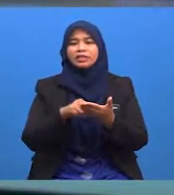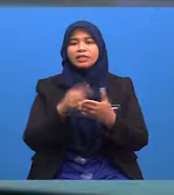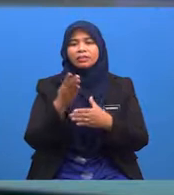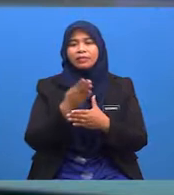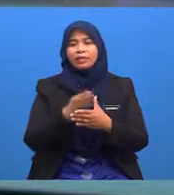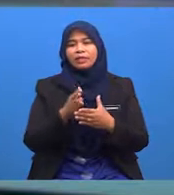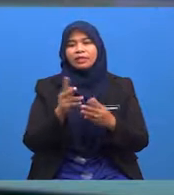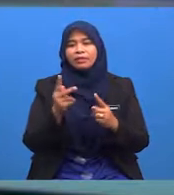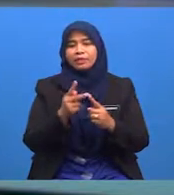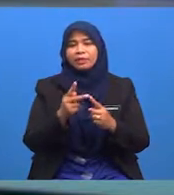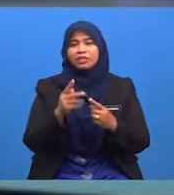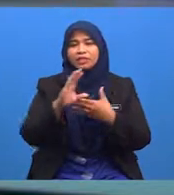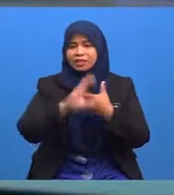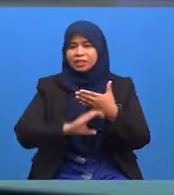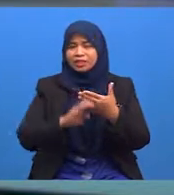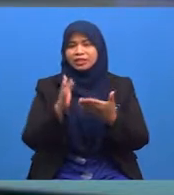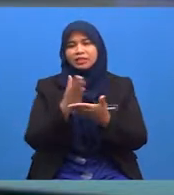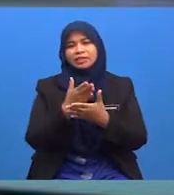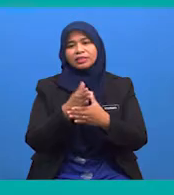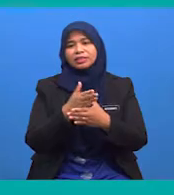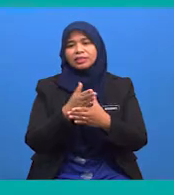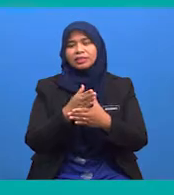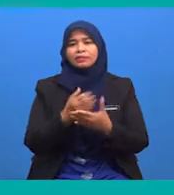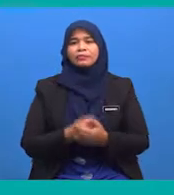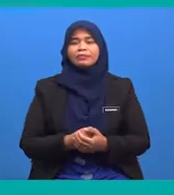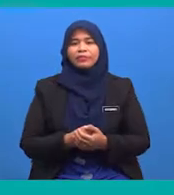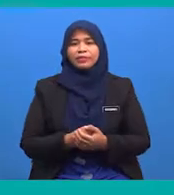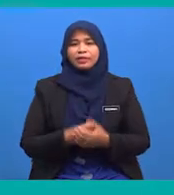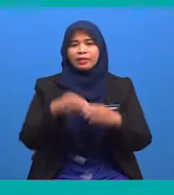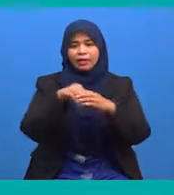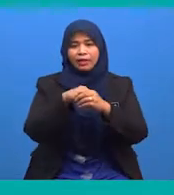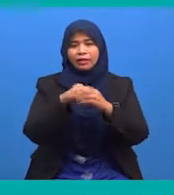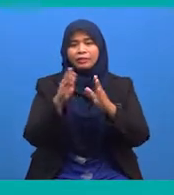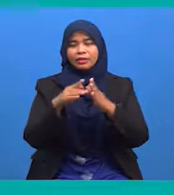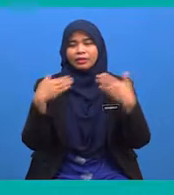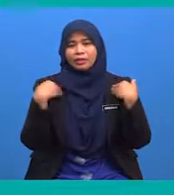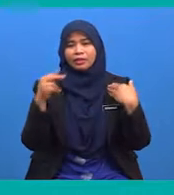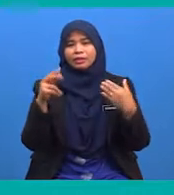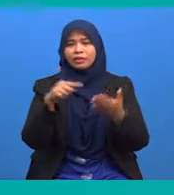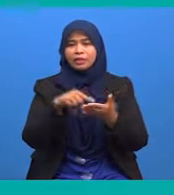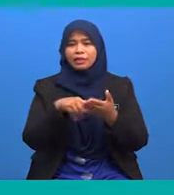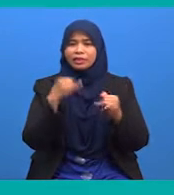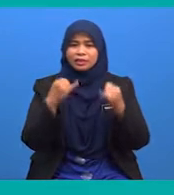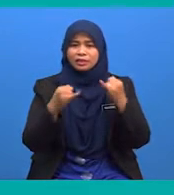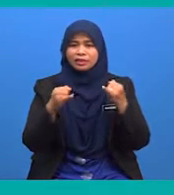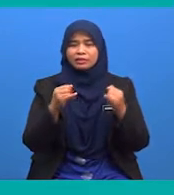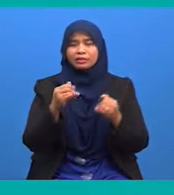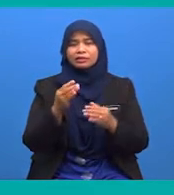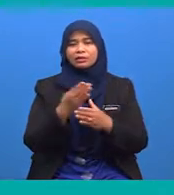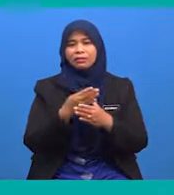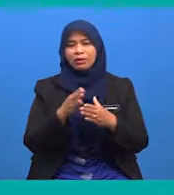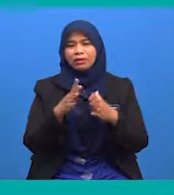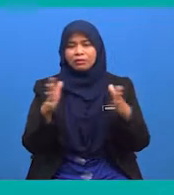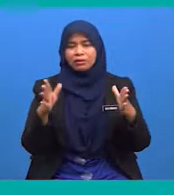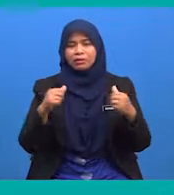dikategorikan sebagai kecederaan sederhana. Dalam keadaan ini, jika sebahagian besar anggota